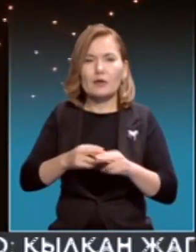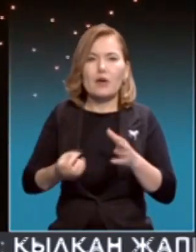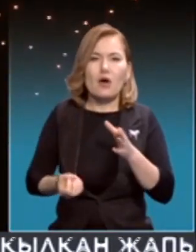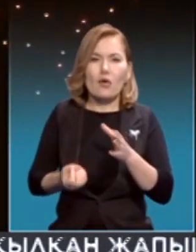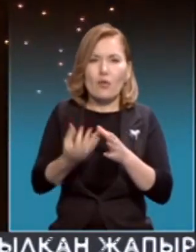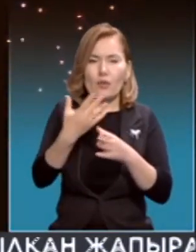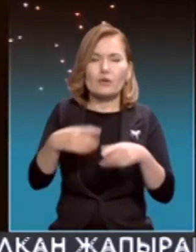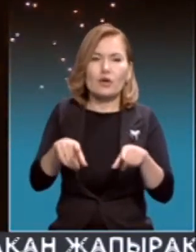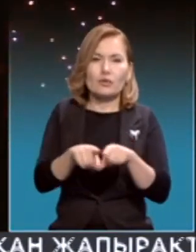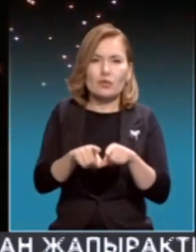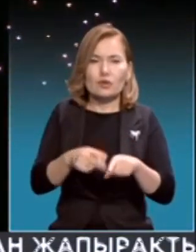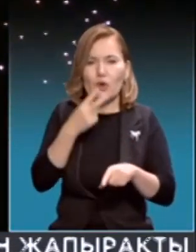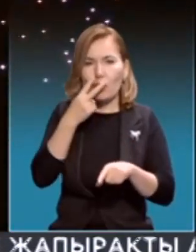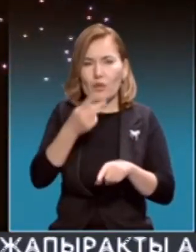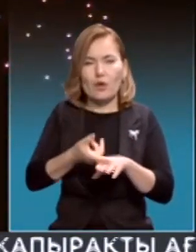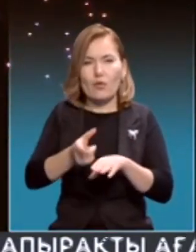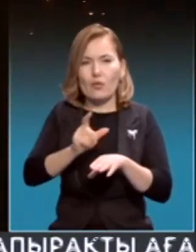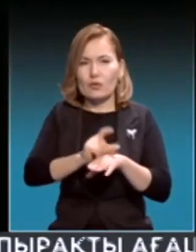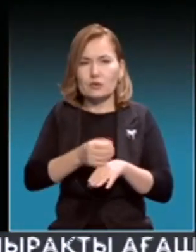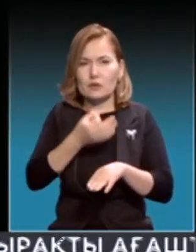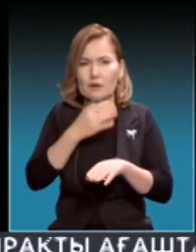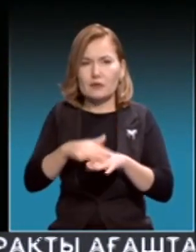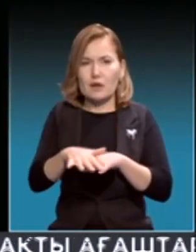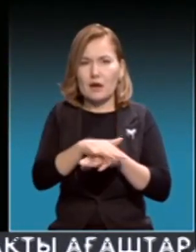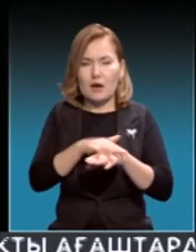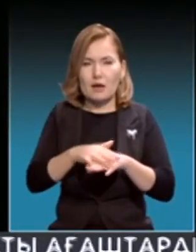жолы да футбол жанкүйерлерінің көңілінен шықты.